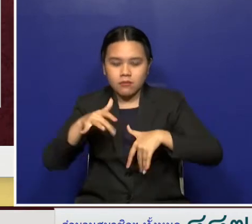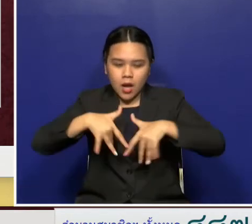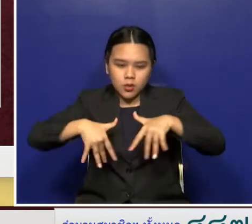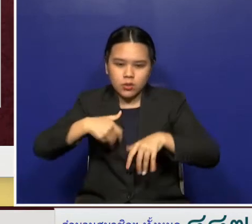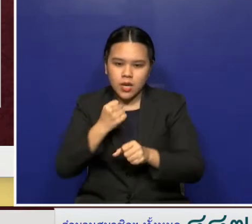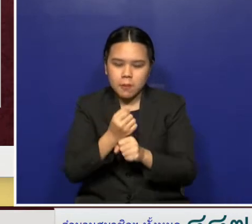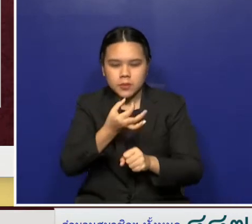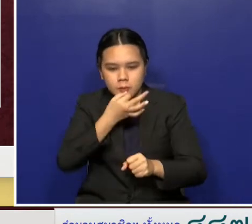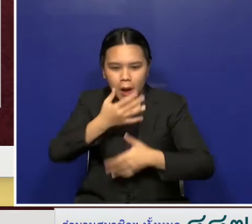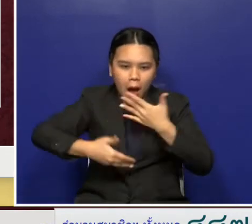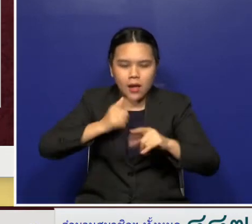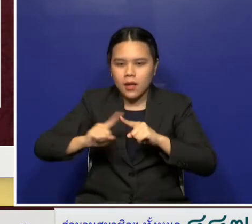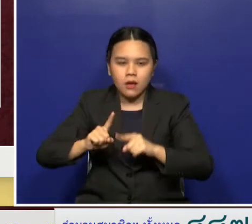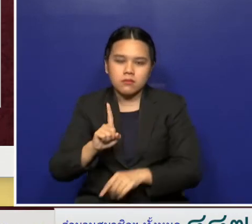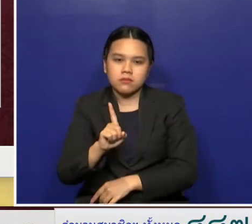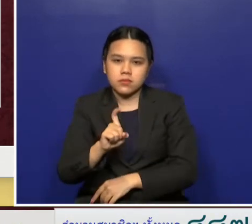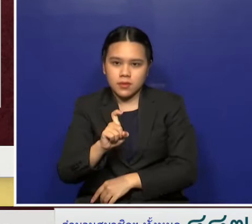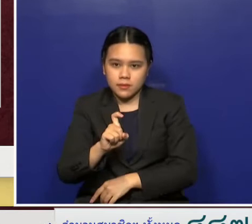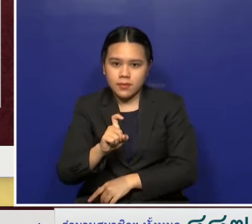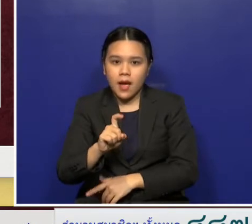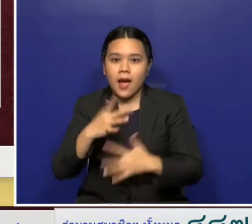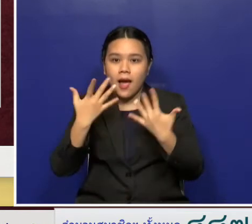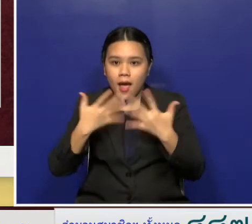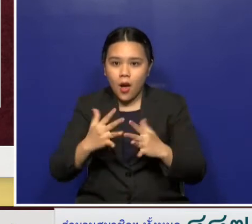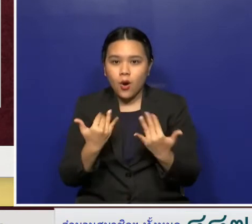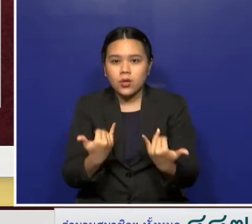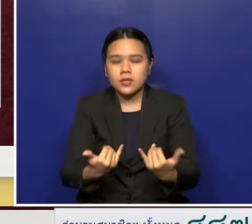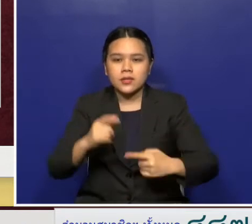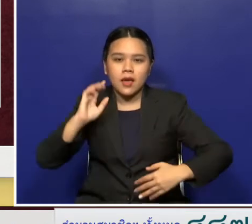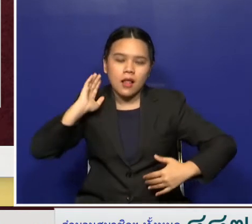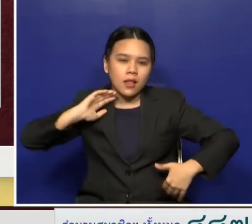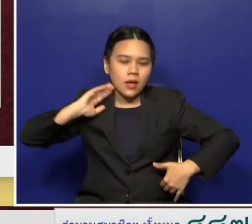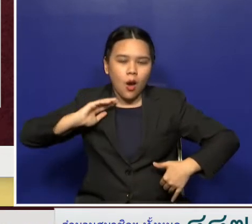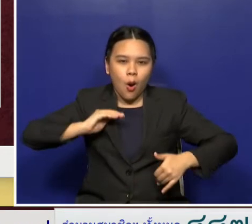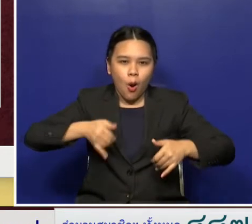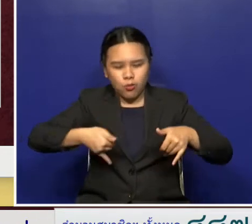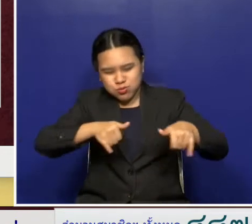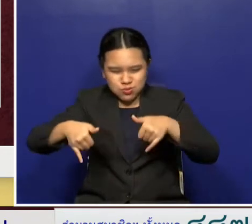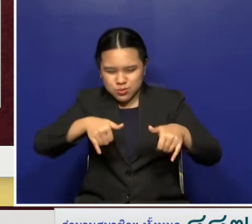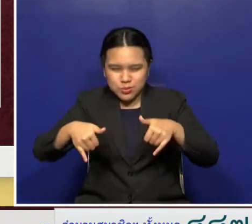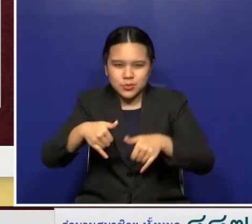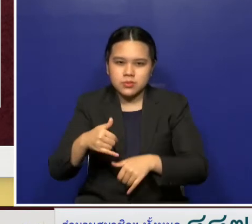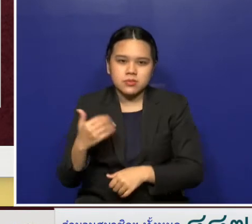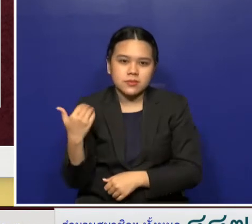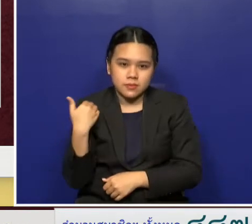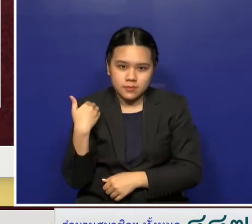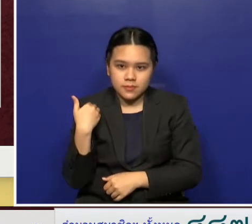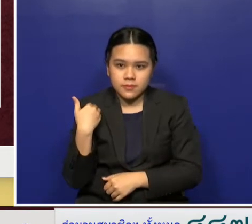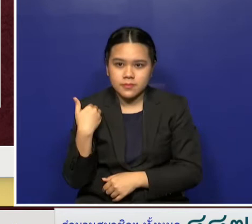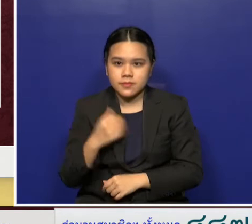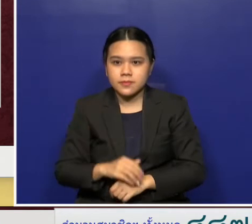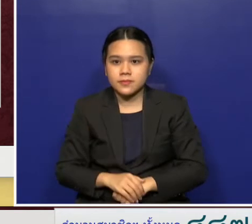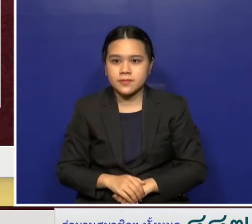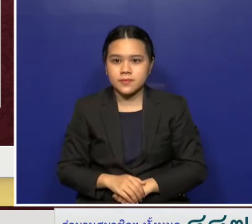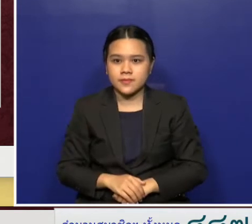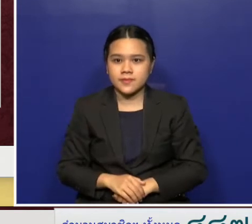ี่ เอ่อ ริง ก็ แต่ไมหมดในขณดกวนนั้่พทานครัอยากใหเหน